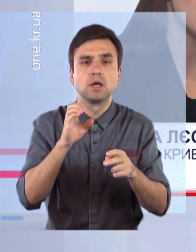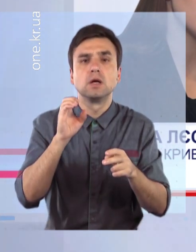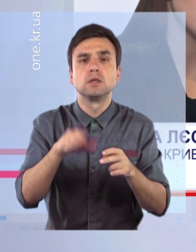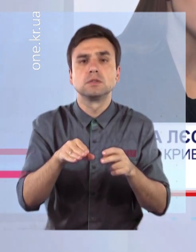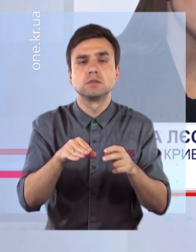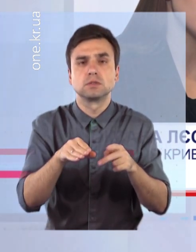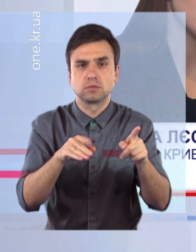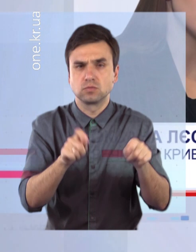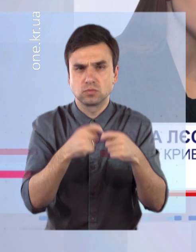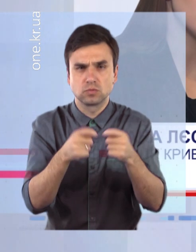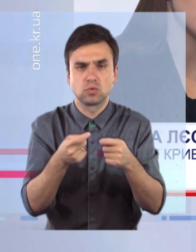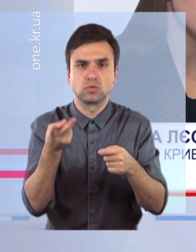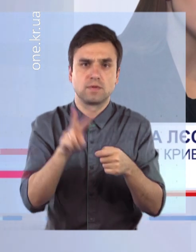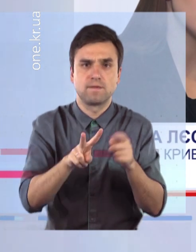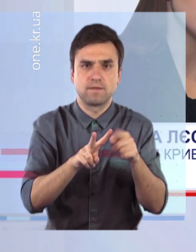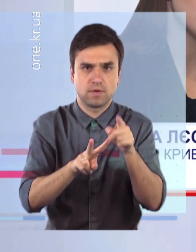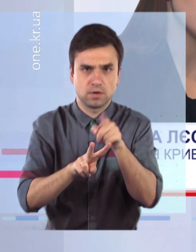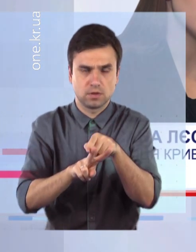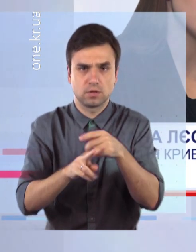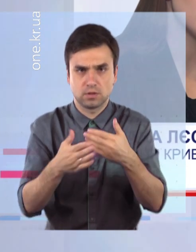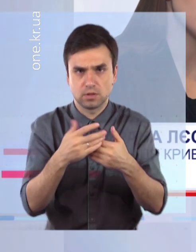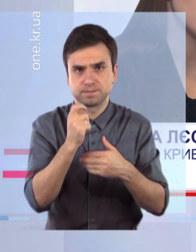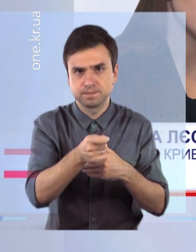частиною 2 статті 15 та частиною 1 статті